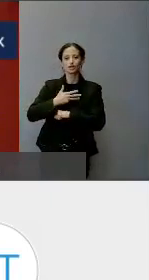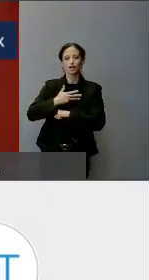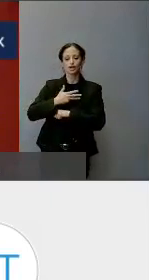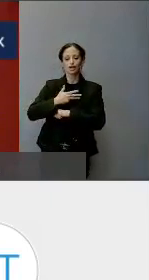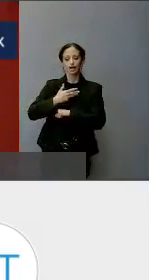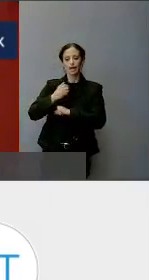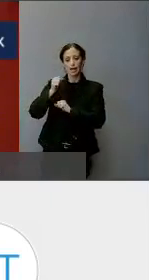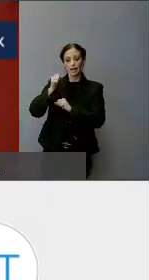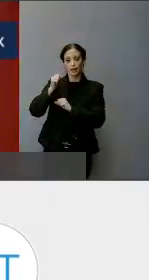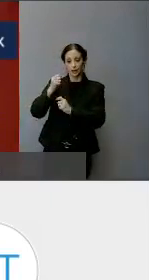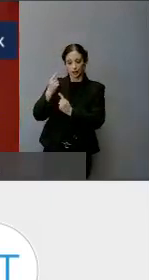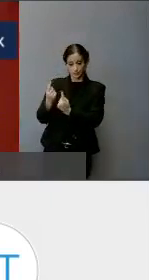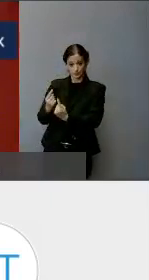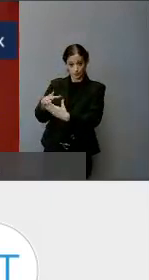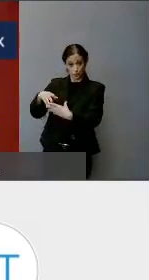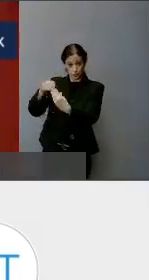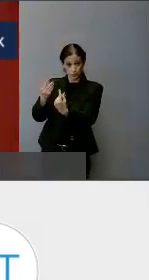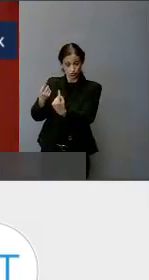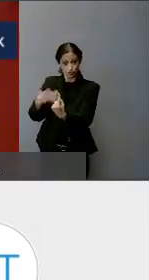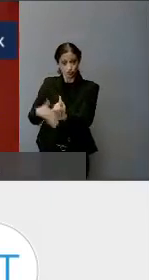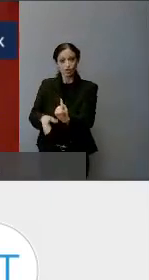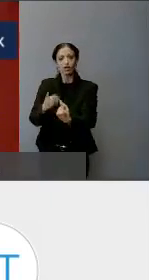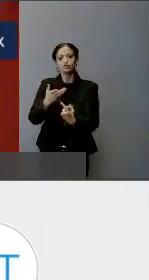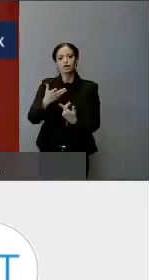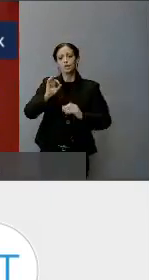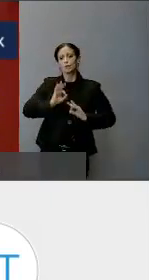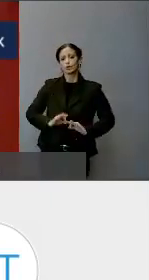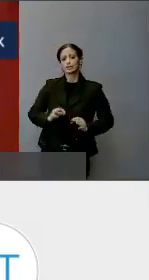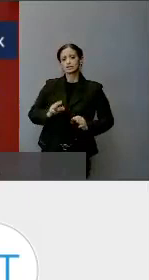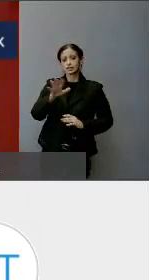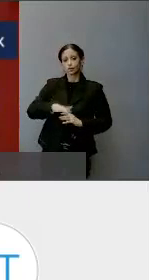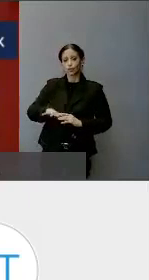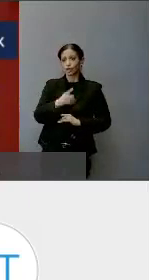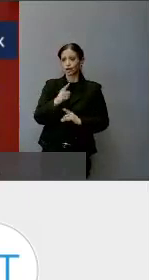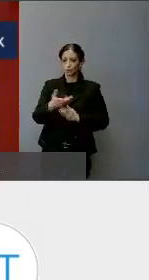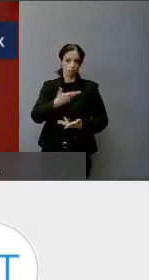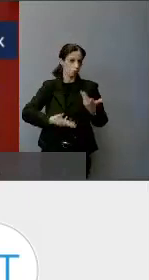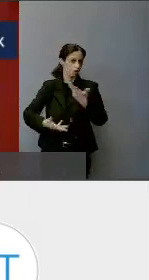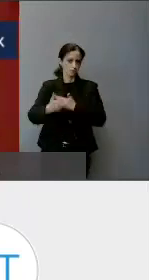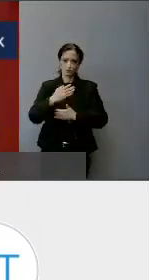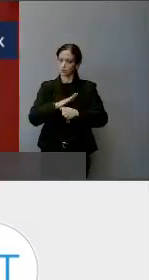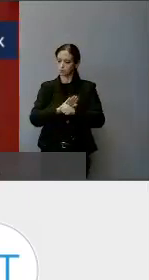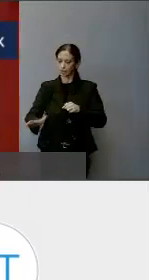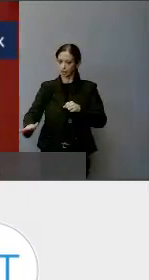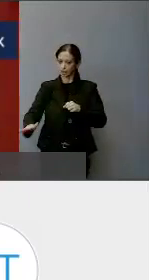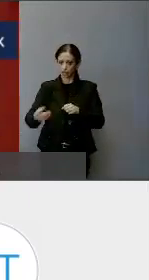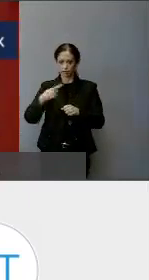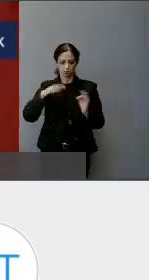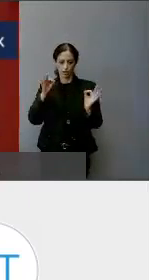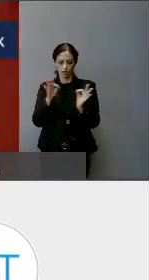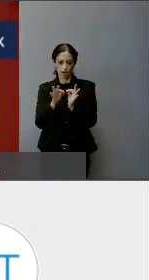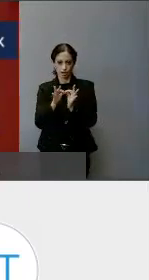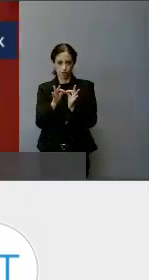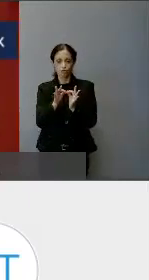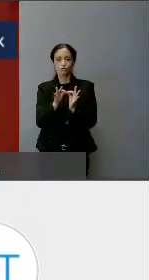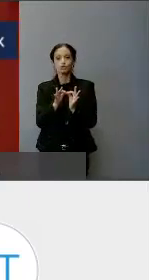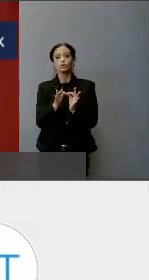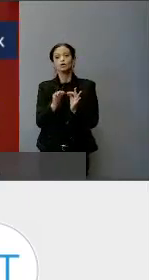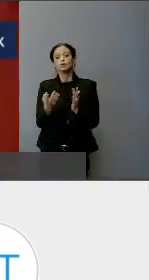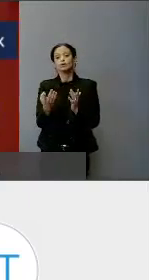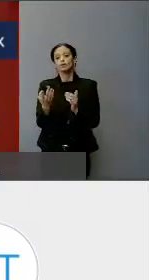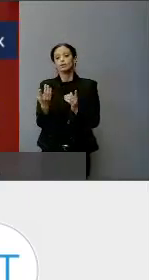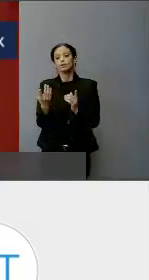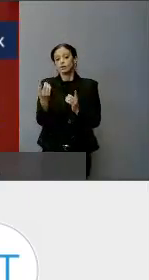massima la massima collaborazione in questo senso e siamo assolutamente d'accordo e che in